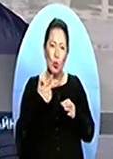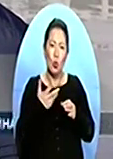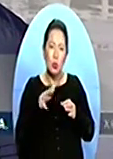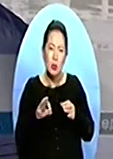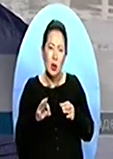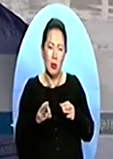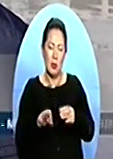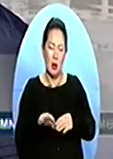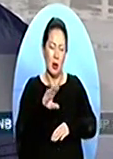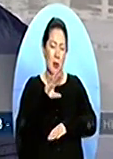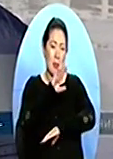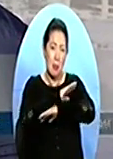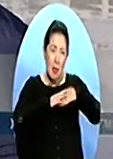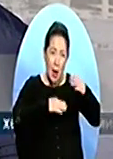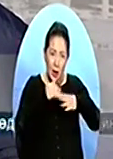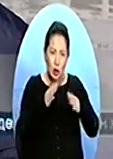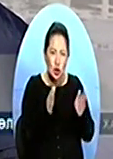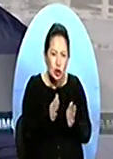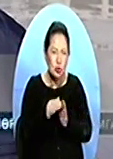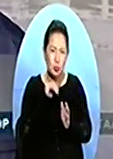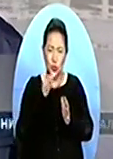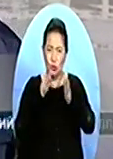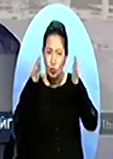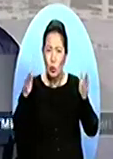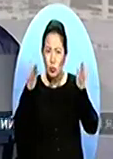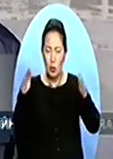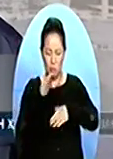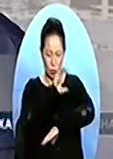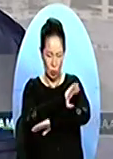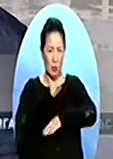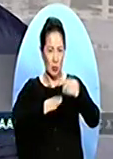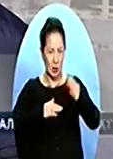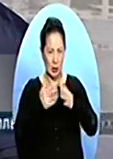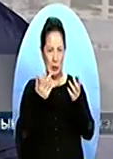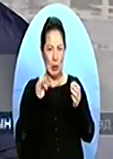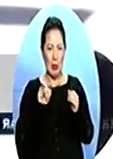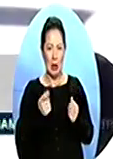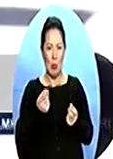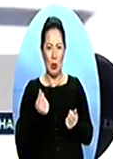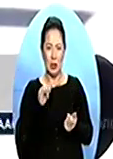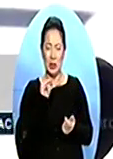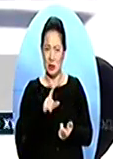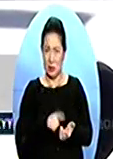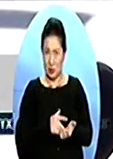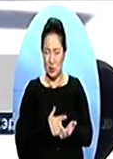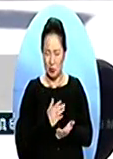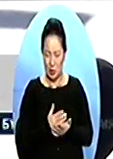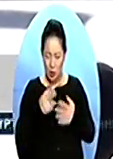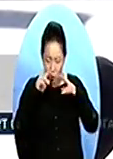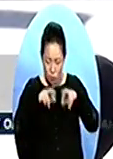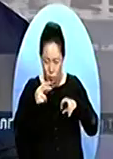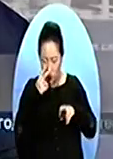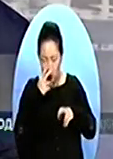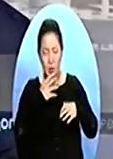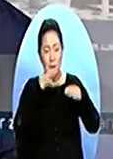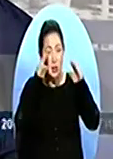жижигхэн объектууд бас биш, дандаа том том объектууд. А тийм учраас энэ бол маш их хөрөнгө шаардна. Судалж үзээд